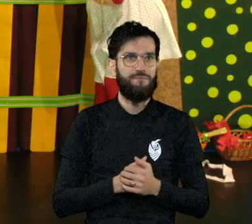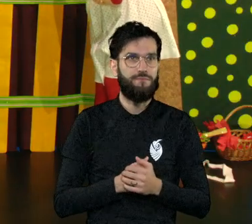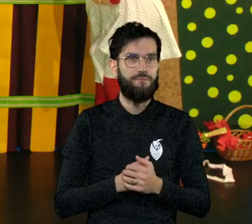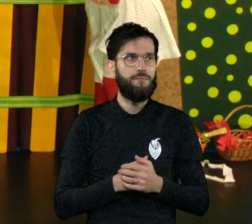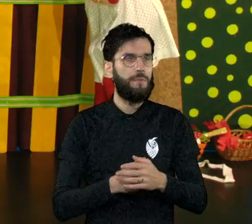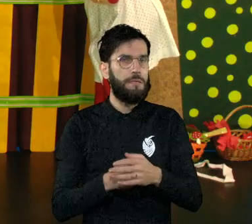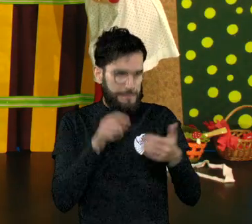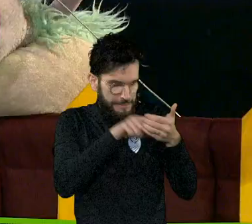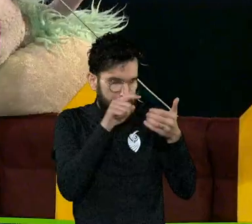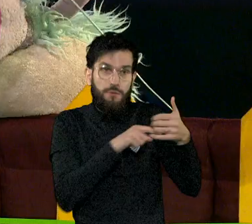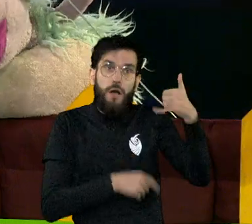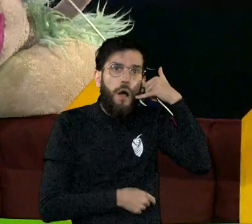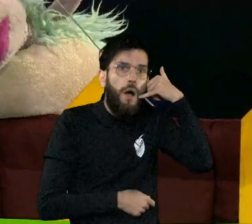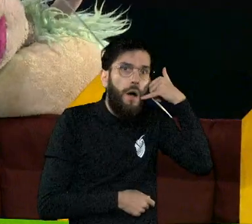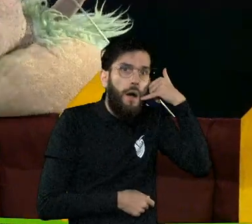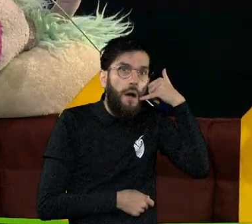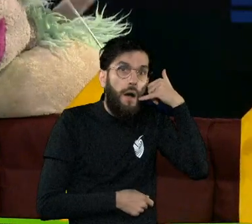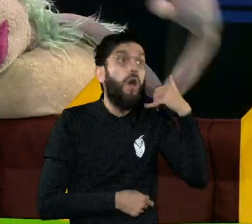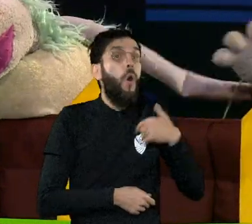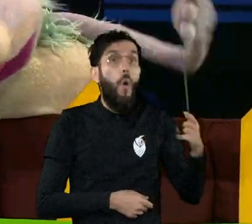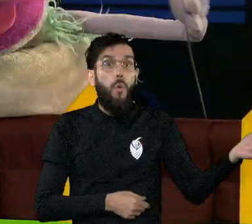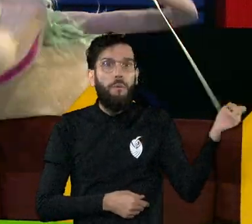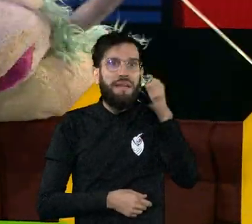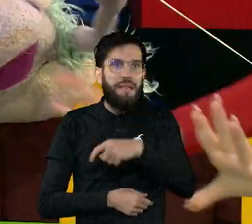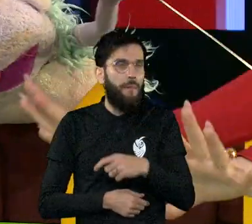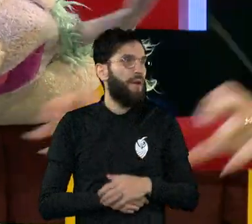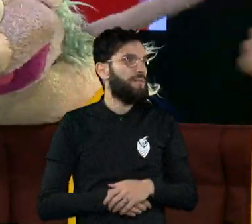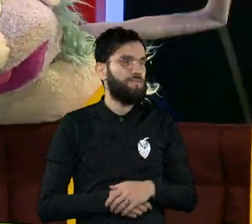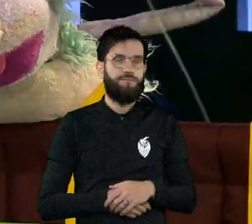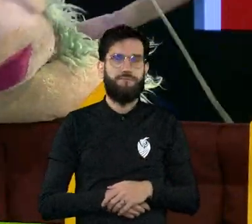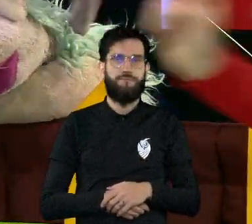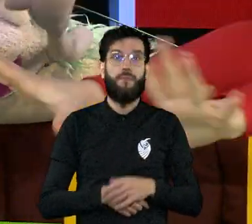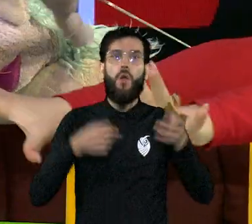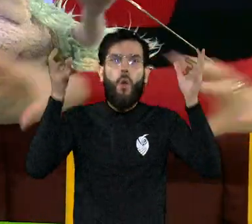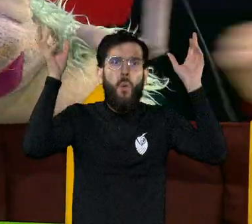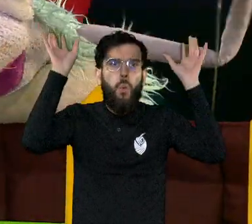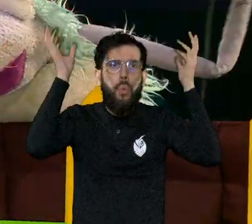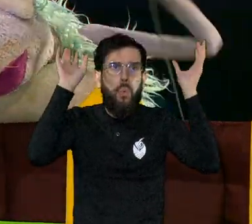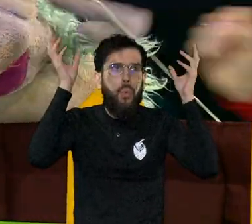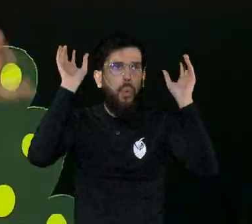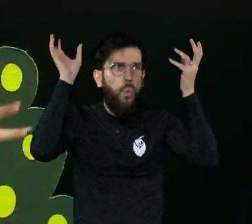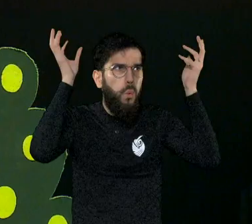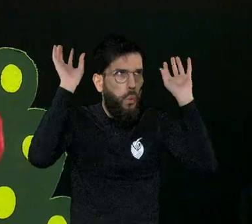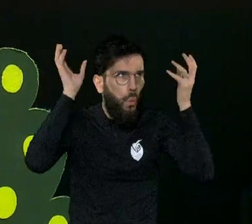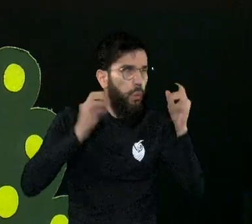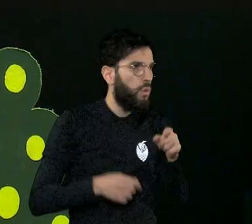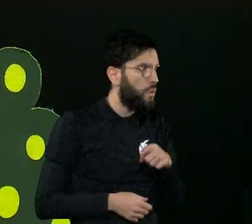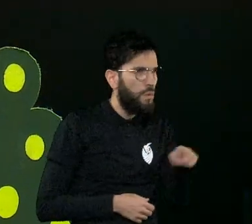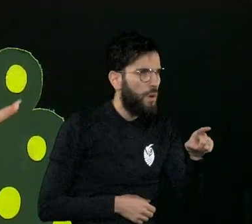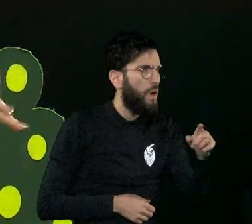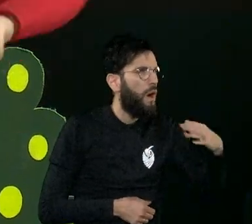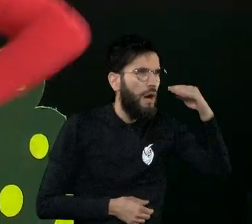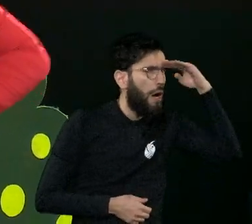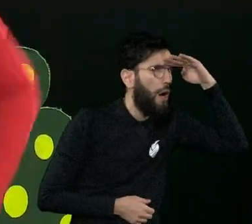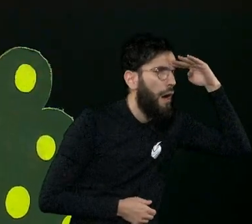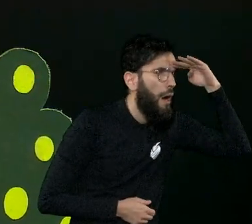tu centrála, hasiči už sú na ceste. Húka sirena,